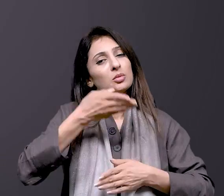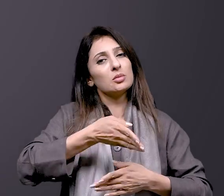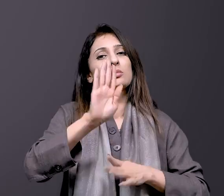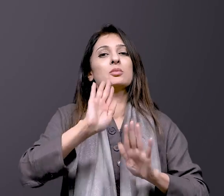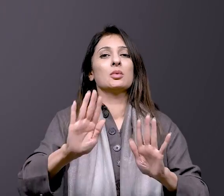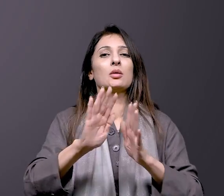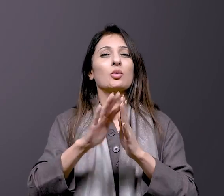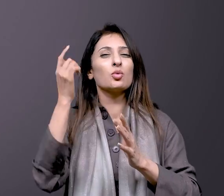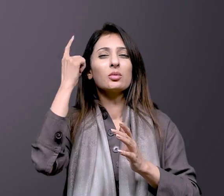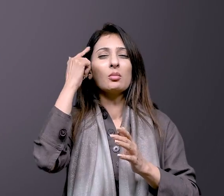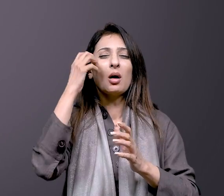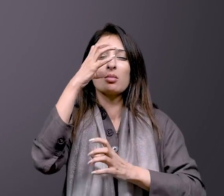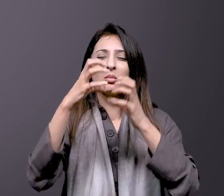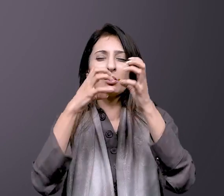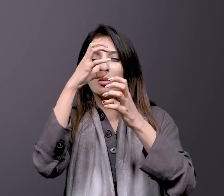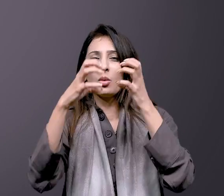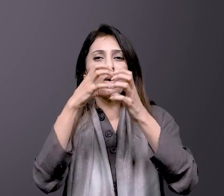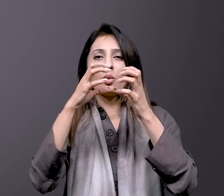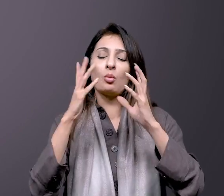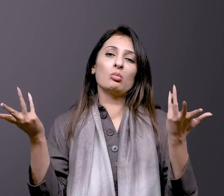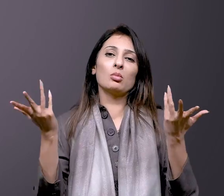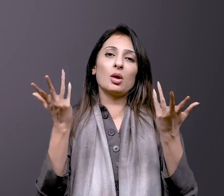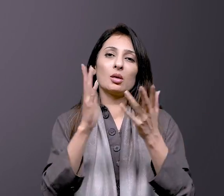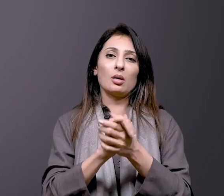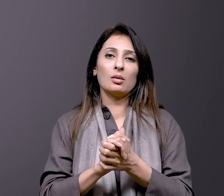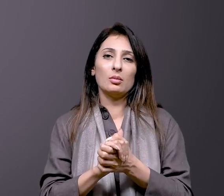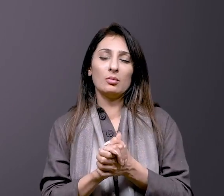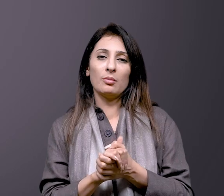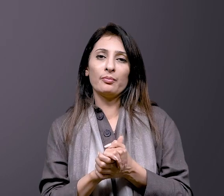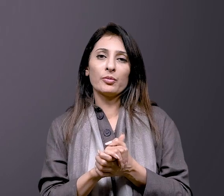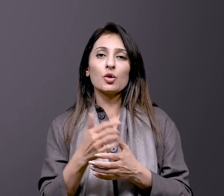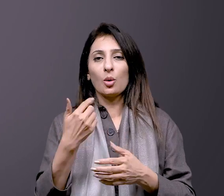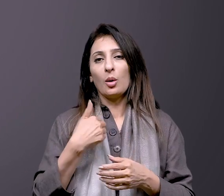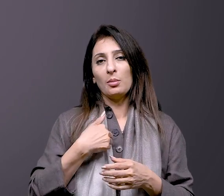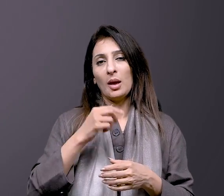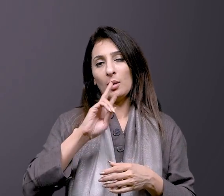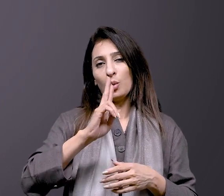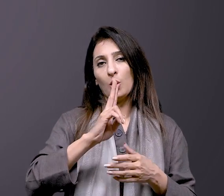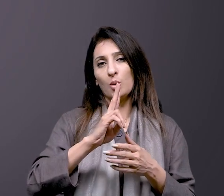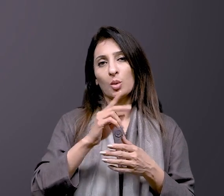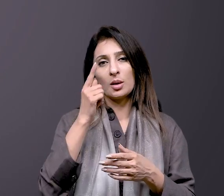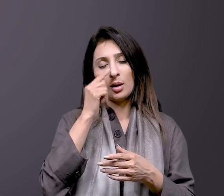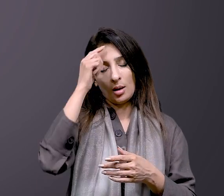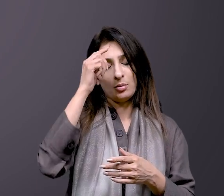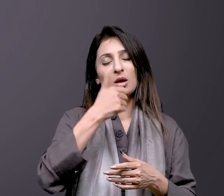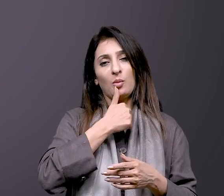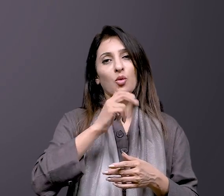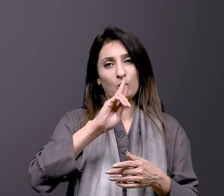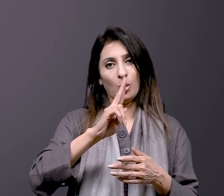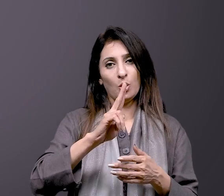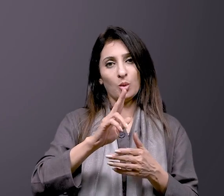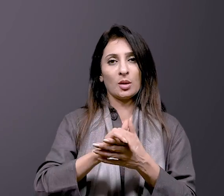be struggling, right? So even when they're in their 30s and 40s, यही सारी चीज़ें वो फिर carry करते